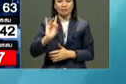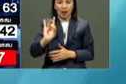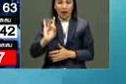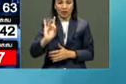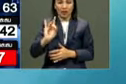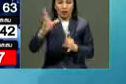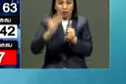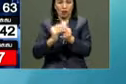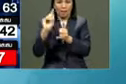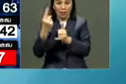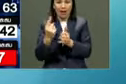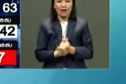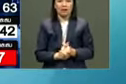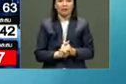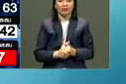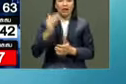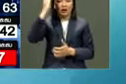อะไรใหม่นะครับเกาหลีใต้อันนี้ก็สิ